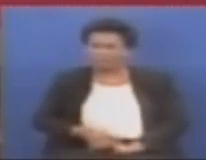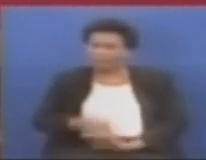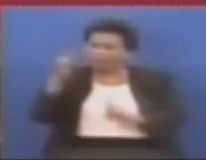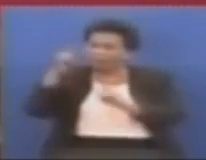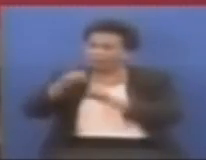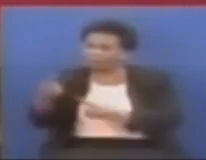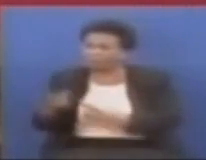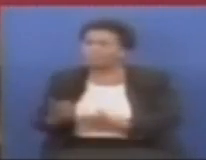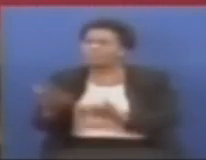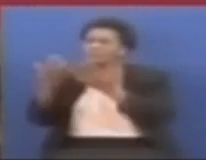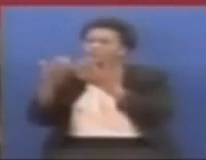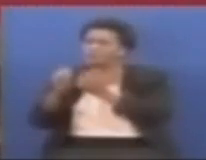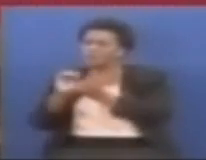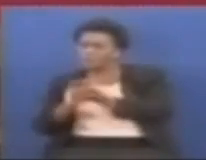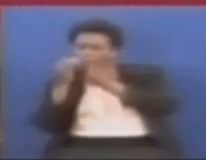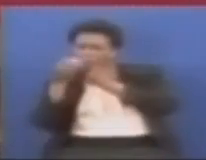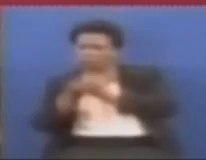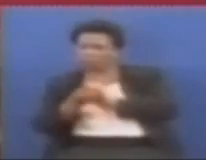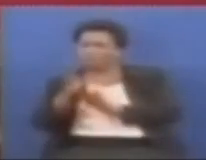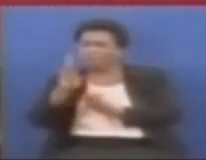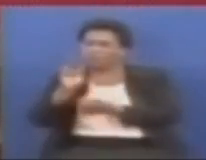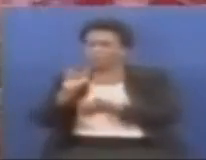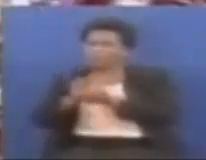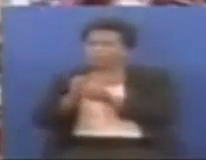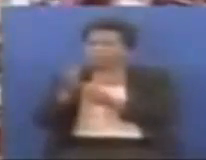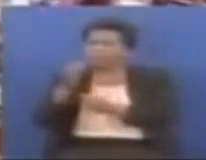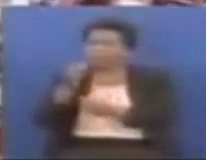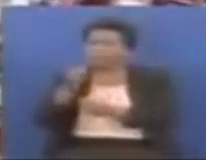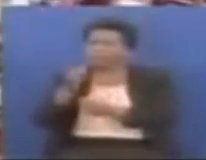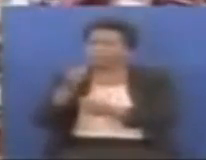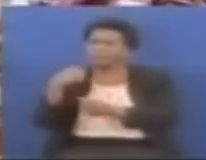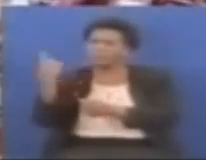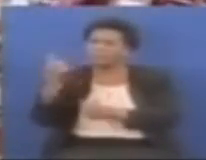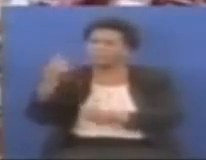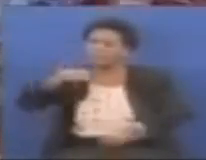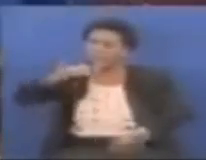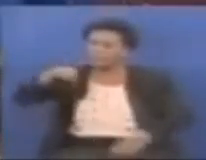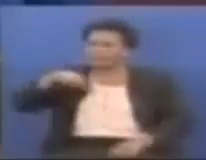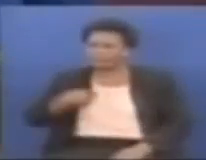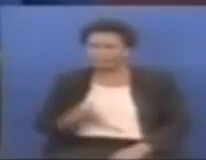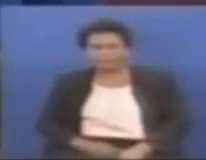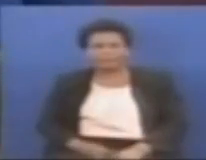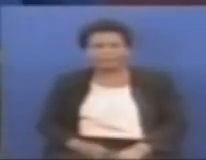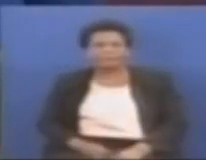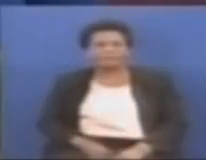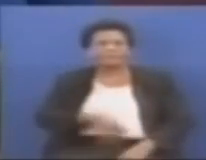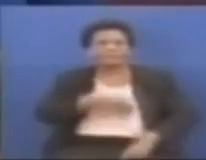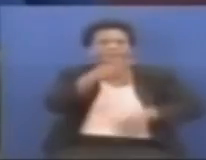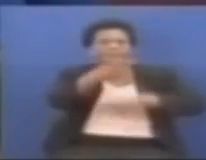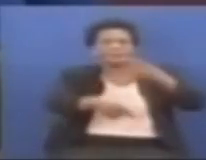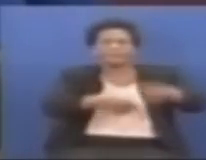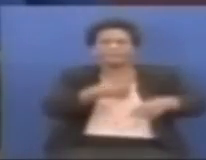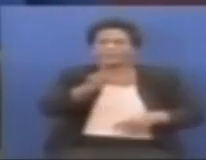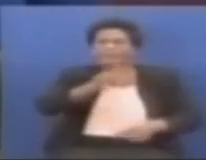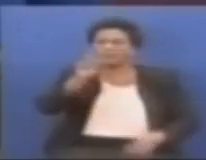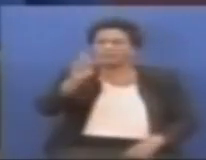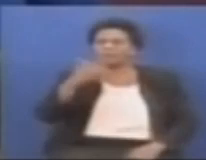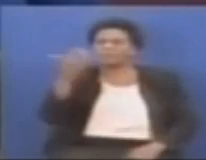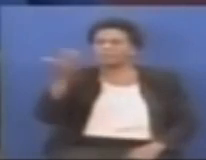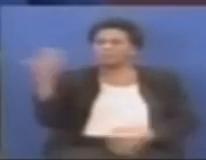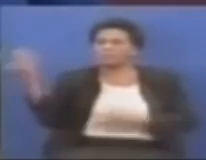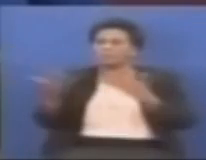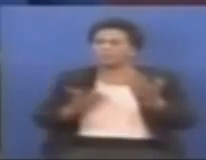kwanza nataka nijibu maswali haya kwa kusema kuwa ninamfahamu vyema Mheshimiwa diwani Jafari